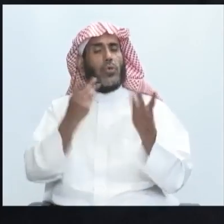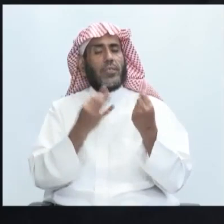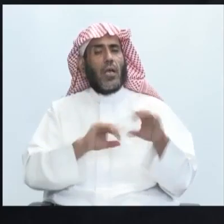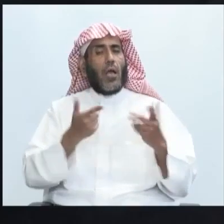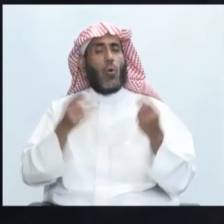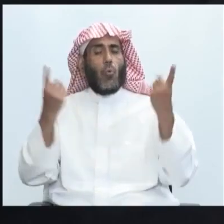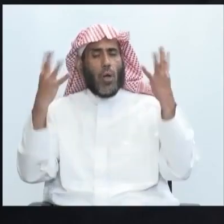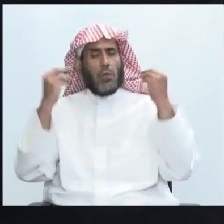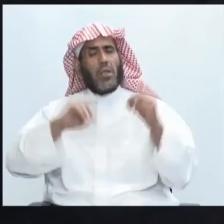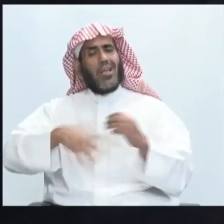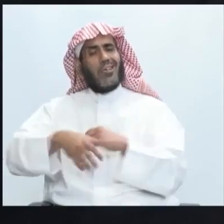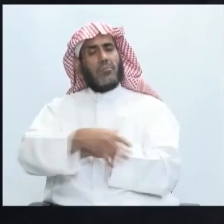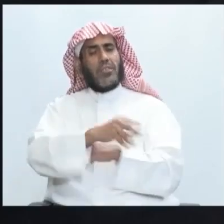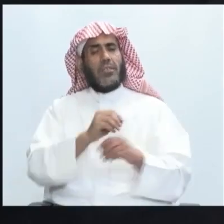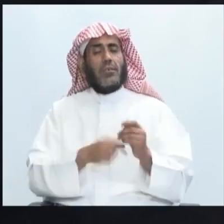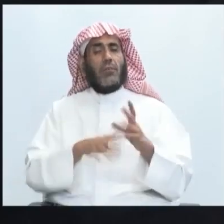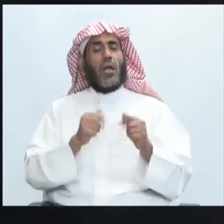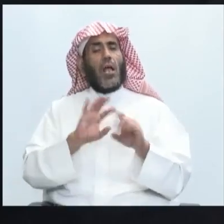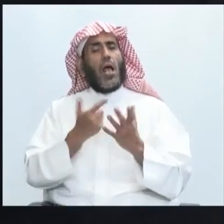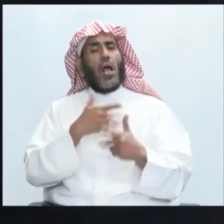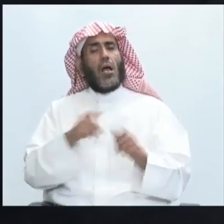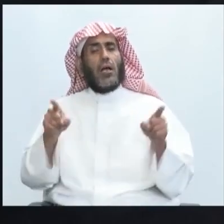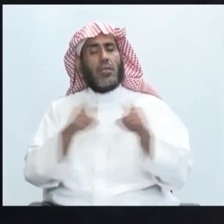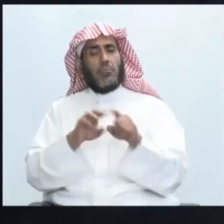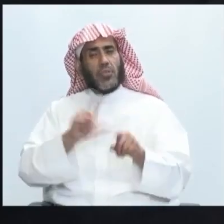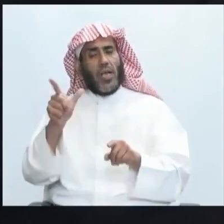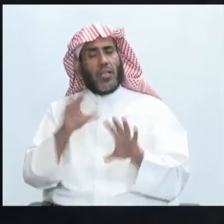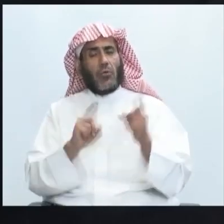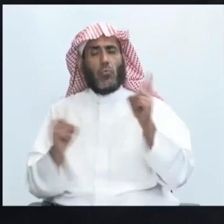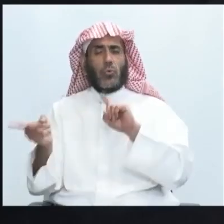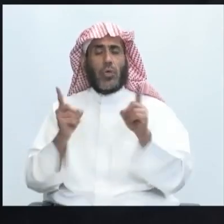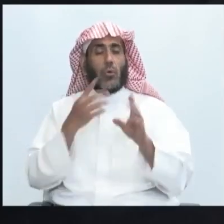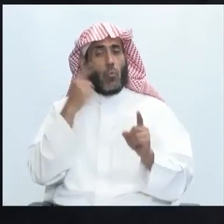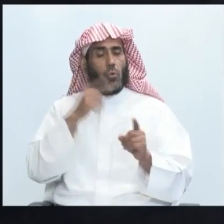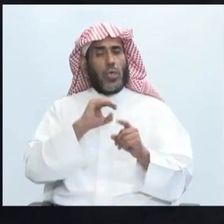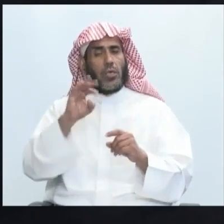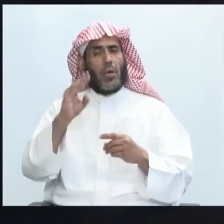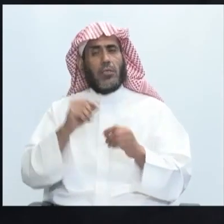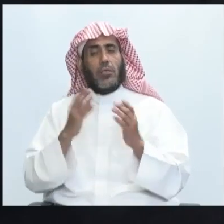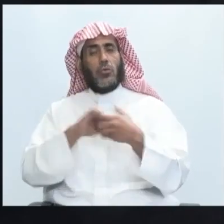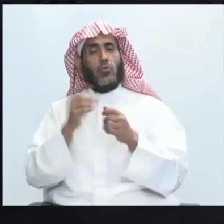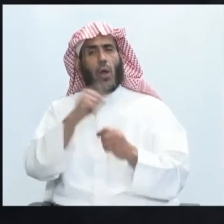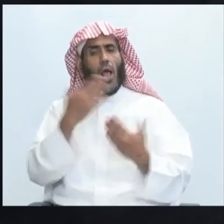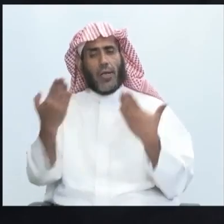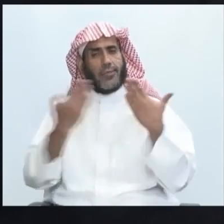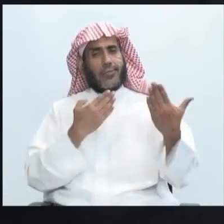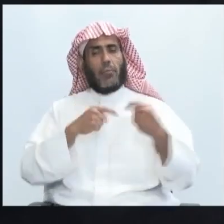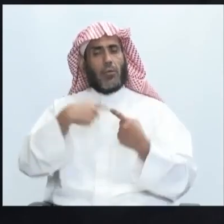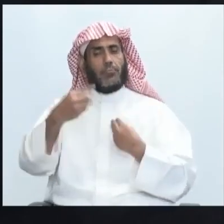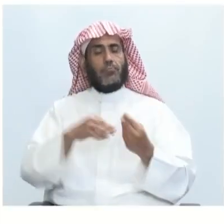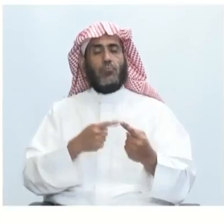علمي بحسب تصنيف الادله على صحه هذه المقوله وانت ست تقارن وانظر ايضا الى اجابات زملائك وايضا هم ينظرون الى